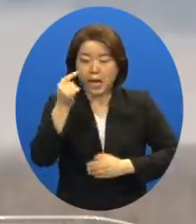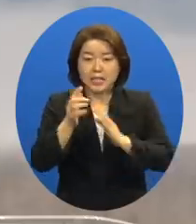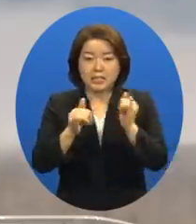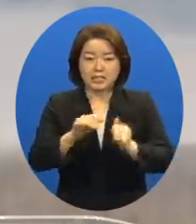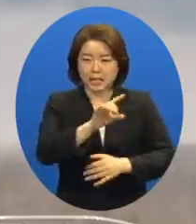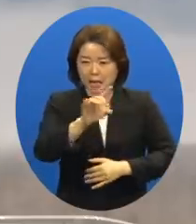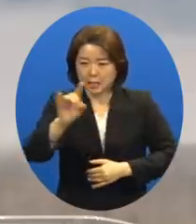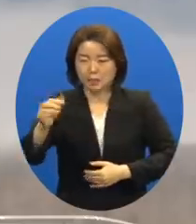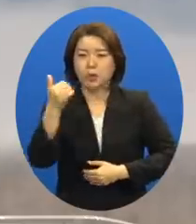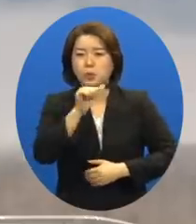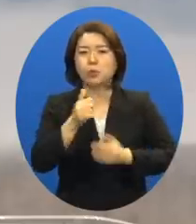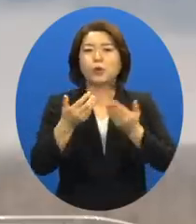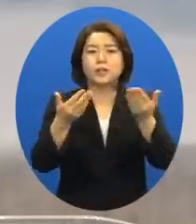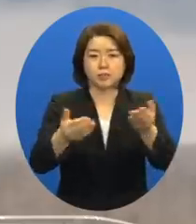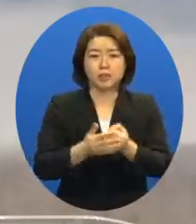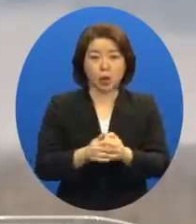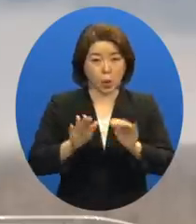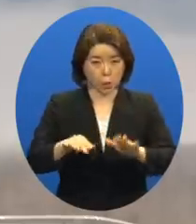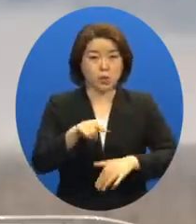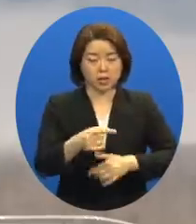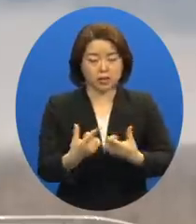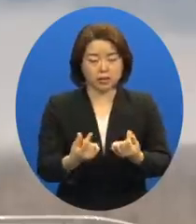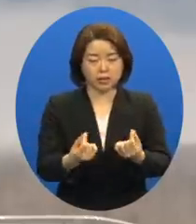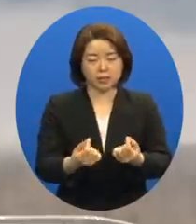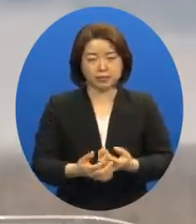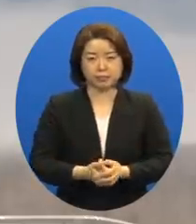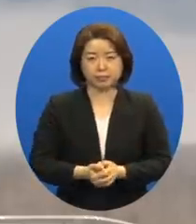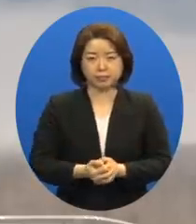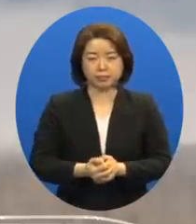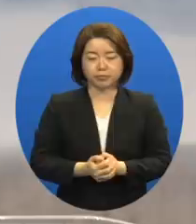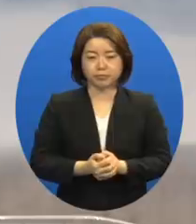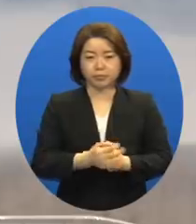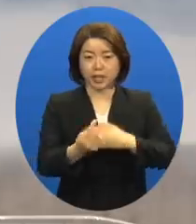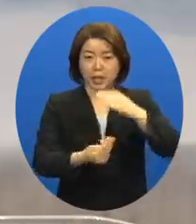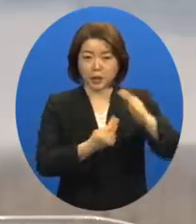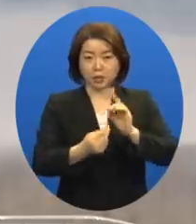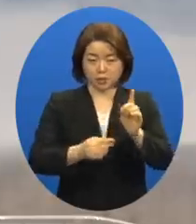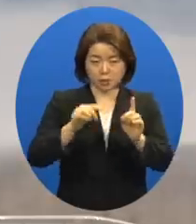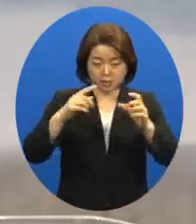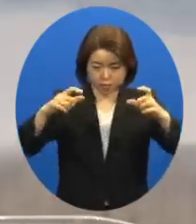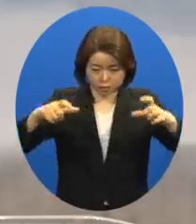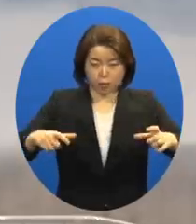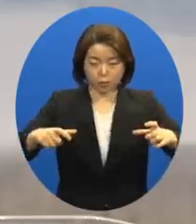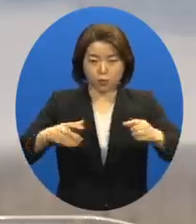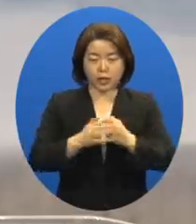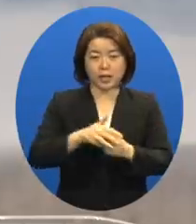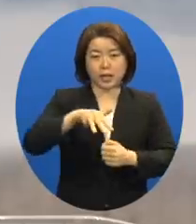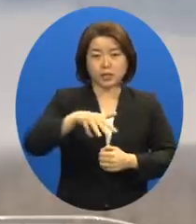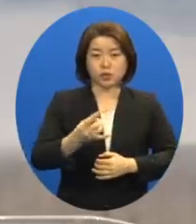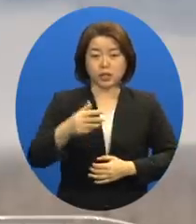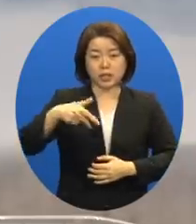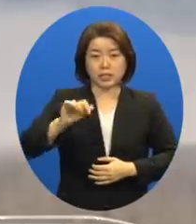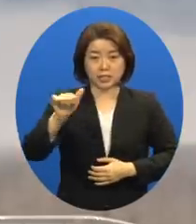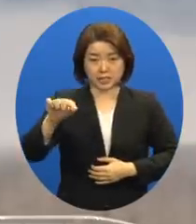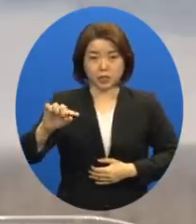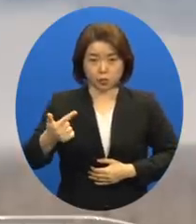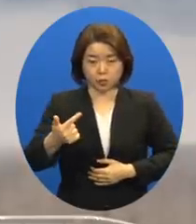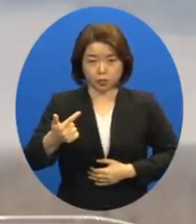소개합니다. 오늘도 그렇게 하고 싶습니다. 요셉 1교구의 최지훈 성도